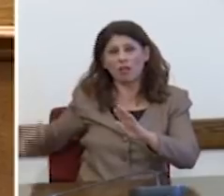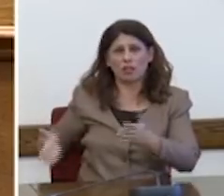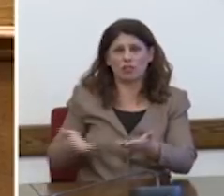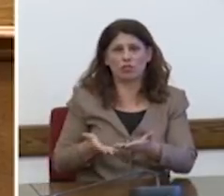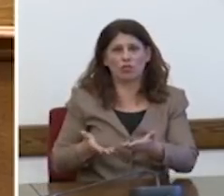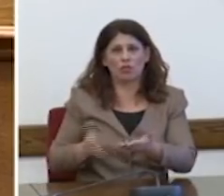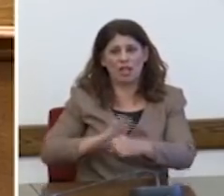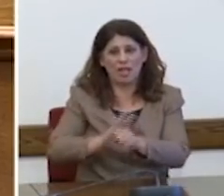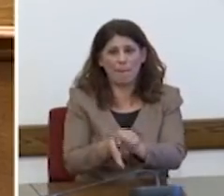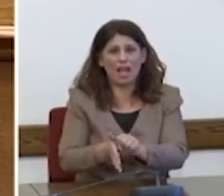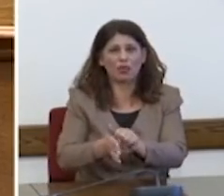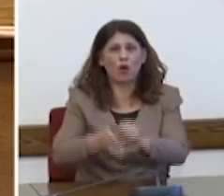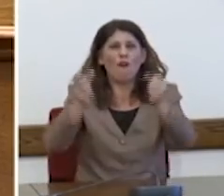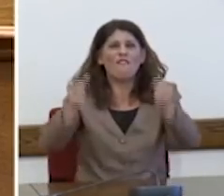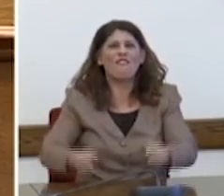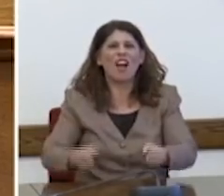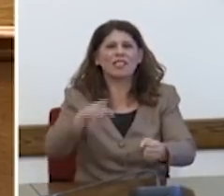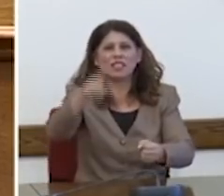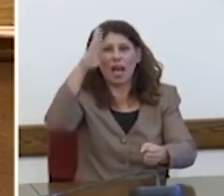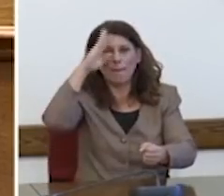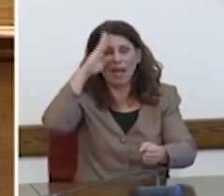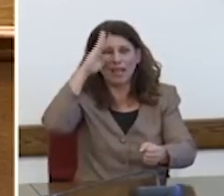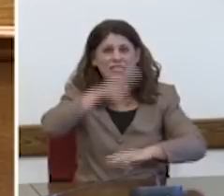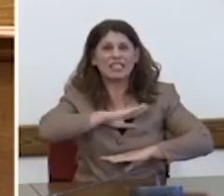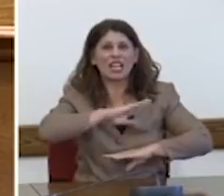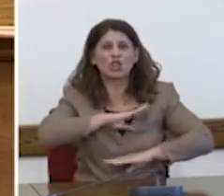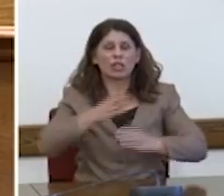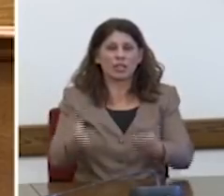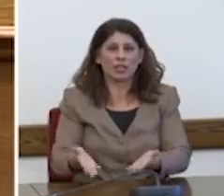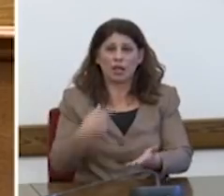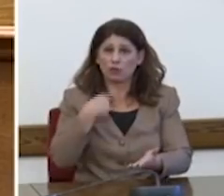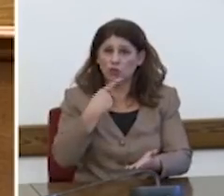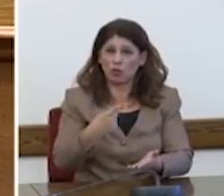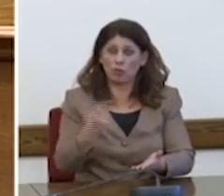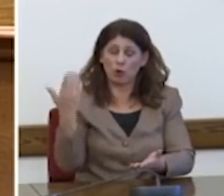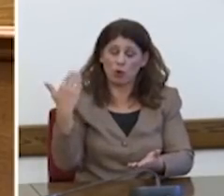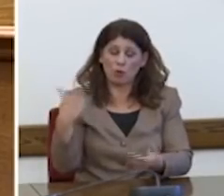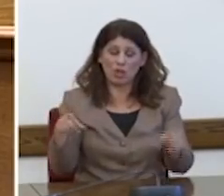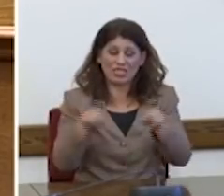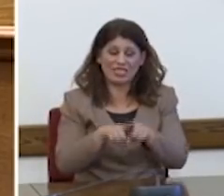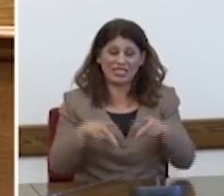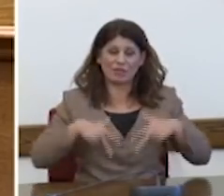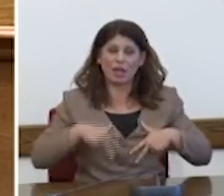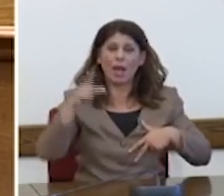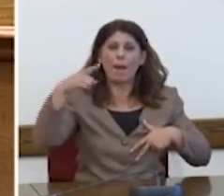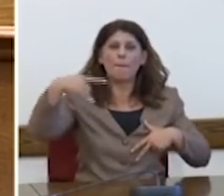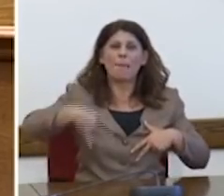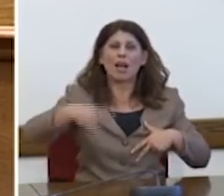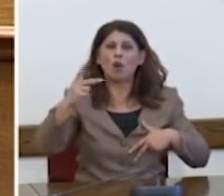πρόσφατα και μάλιστα με πολύ μεγάλη περηφάνεια ο πρώην συγκυβερνήτης σας, ο Πάνος ο Καμένος.